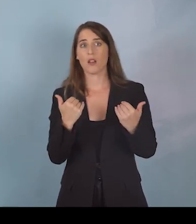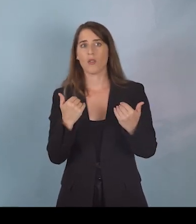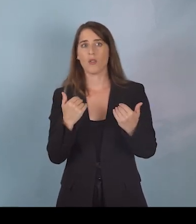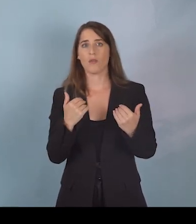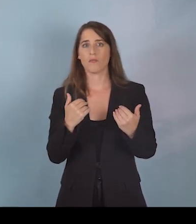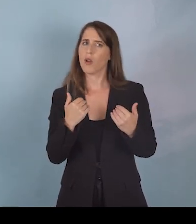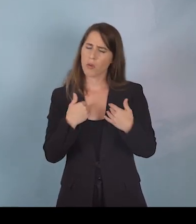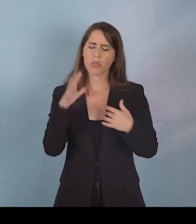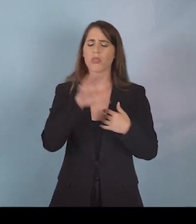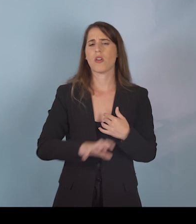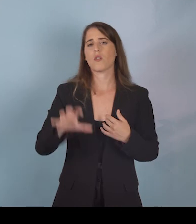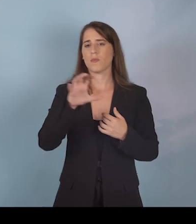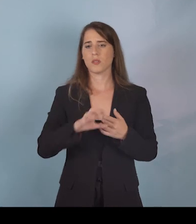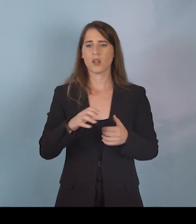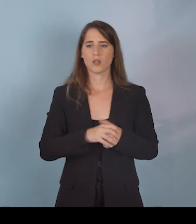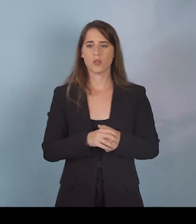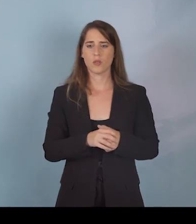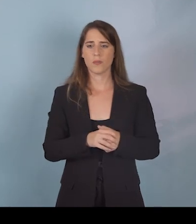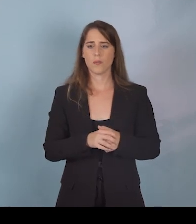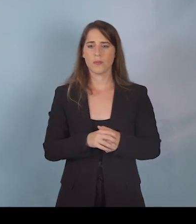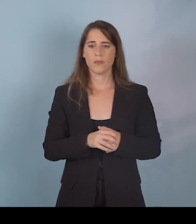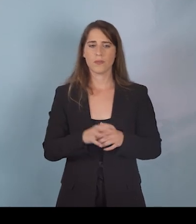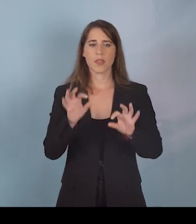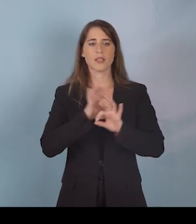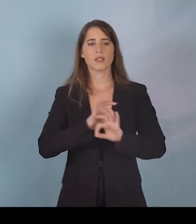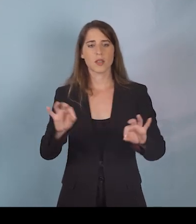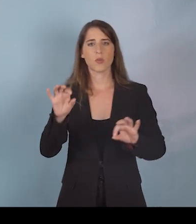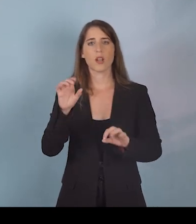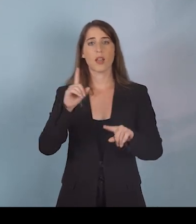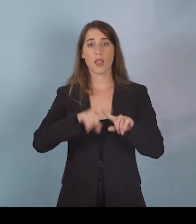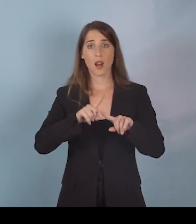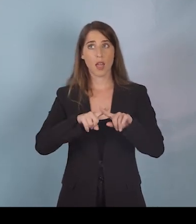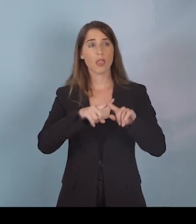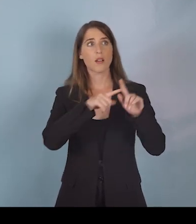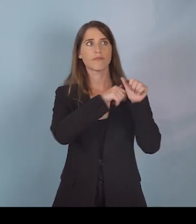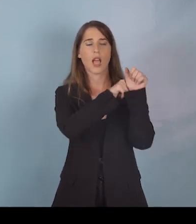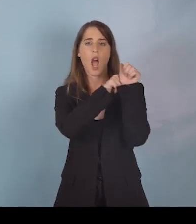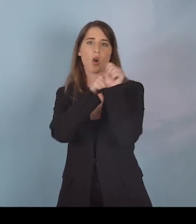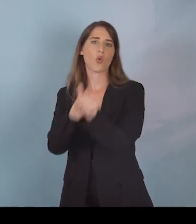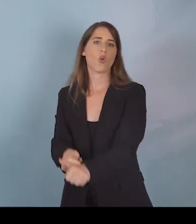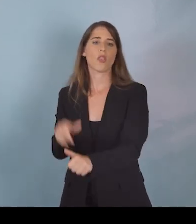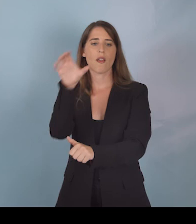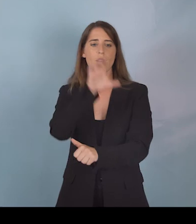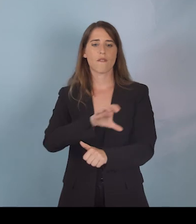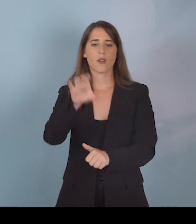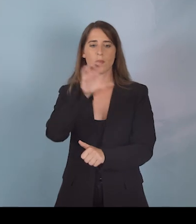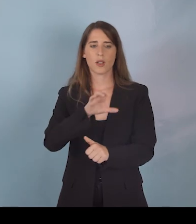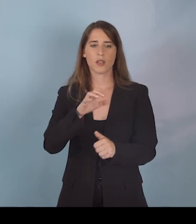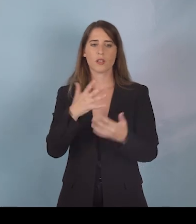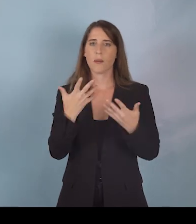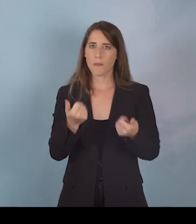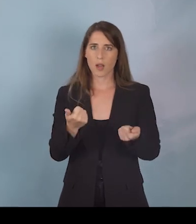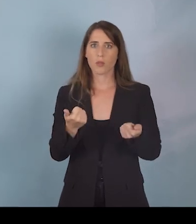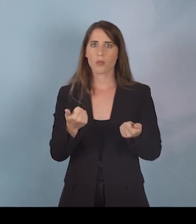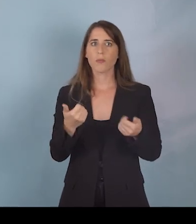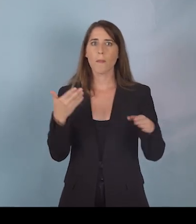μία οικοτολογία. Θα το ψάξω, τίποτα άλλο. Να το δούμε. Και σίγουρα η Ελλάδα ακολουθεί τις ευρωπαϊκές κατευθύνσεις σε αυτό το πράγμα. Όχι, και υπάρχει